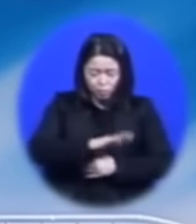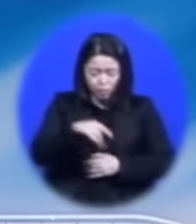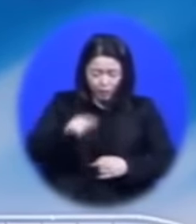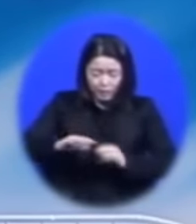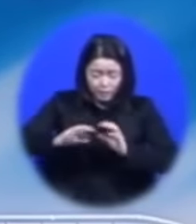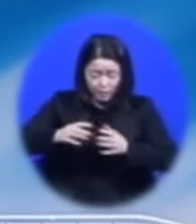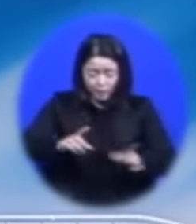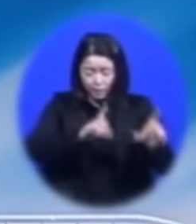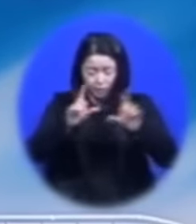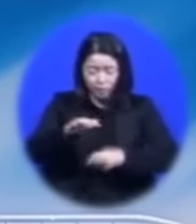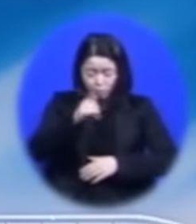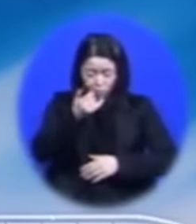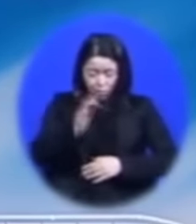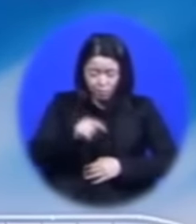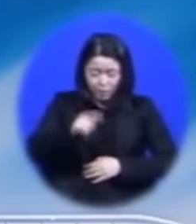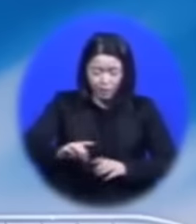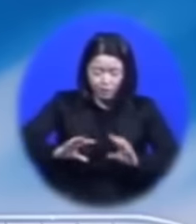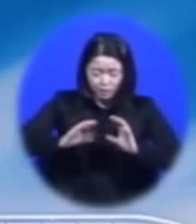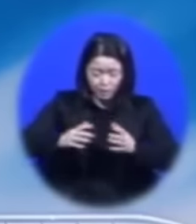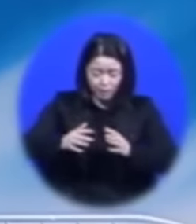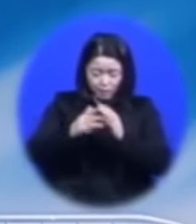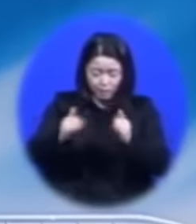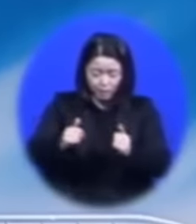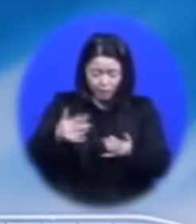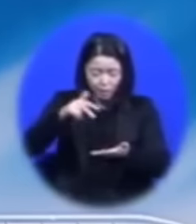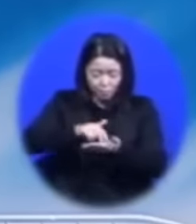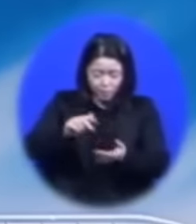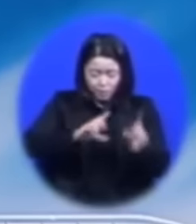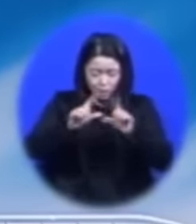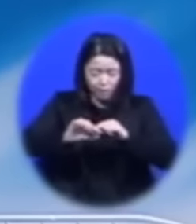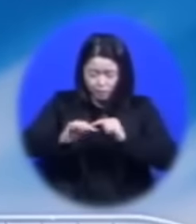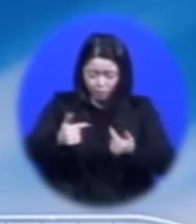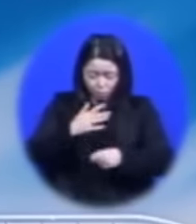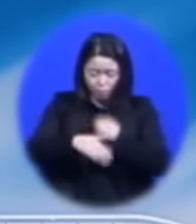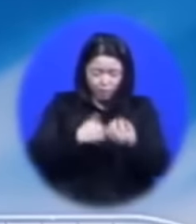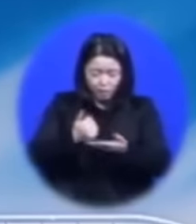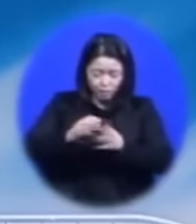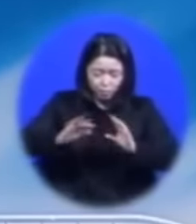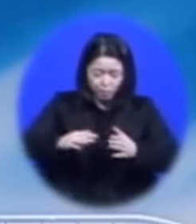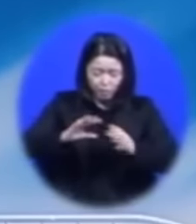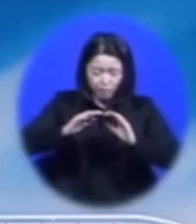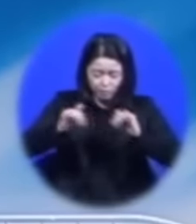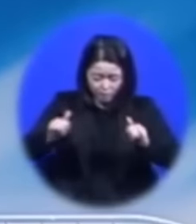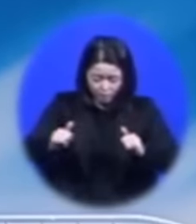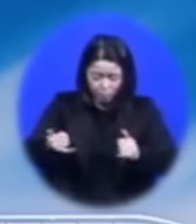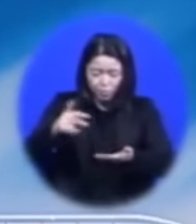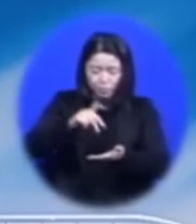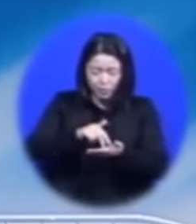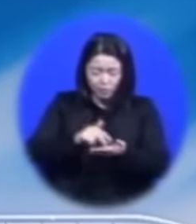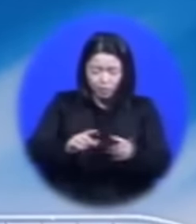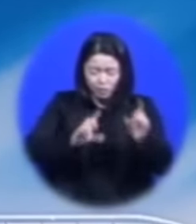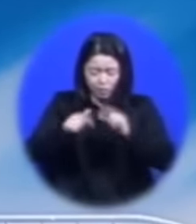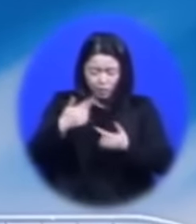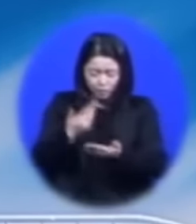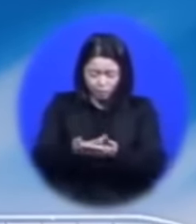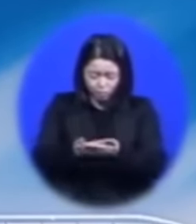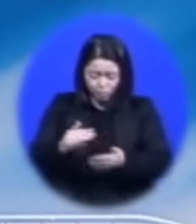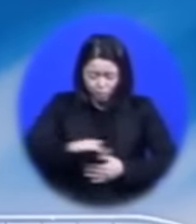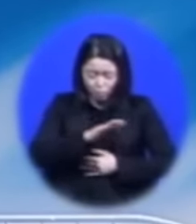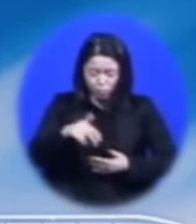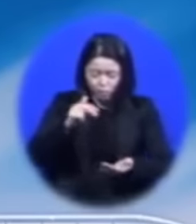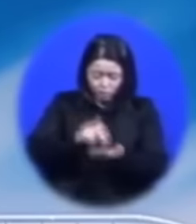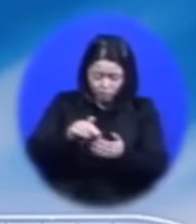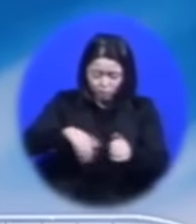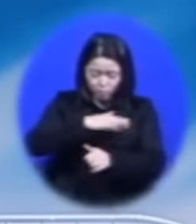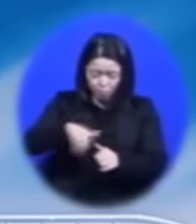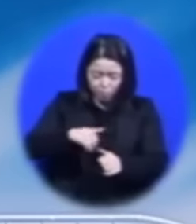살지만 이 세상 사람으로 살지 아니하고 하나님의 나라 백성으로 살게 해주시기를 원합니다. 우리의 처지와 형편에